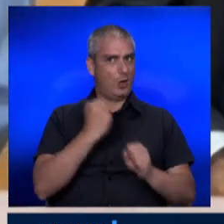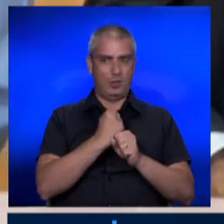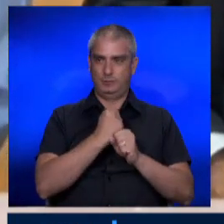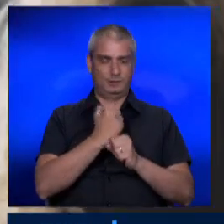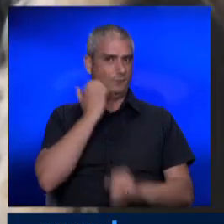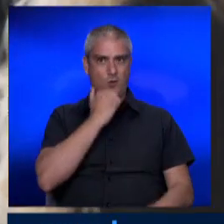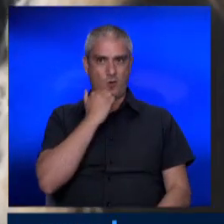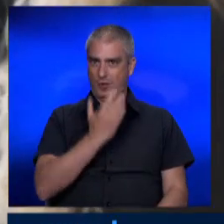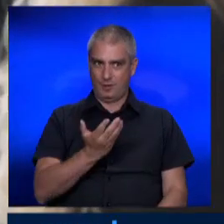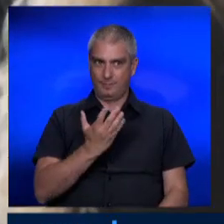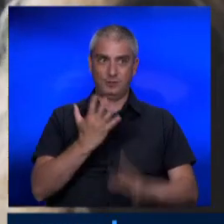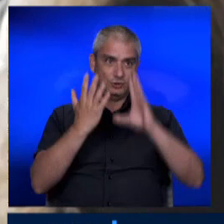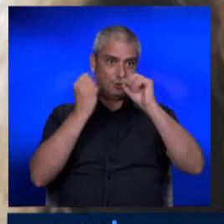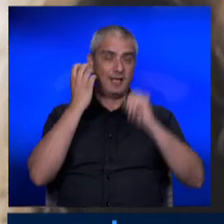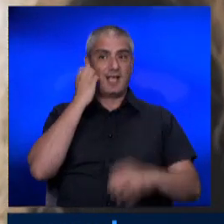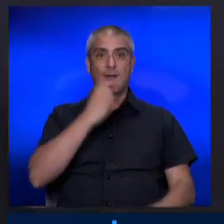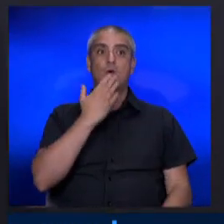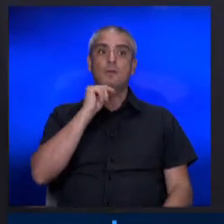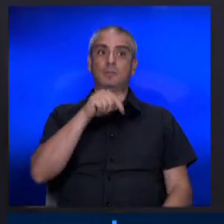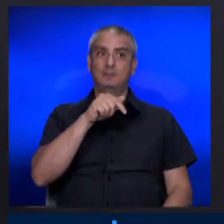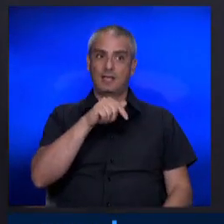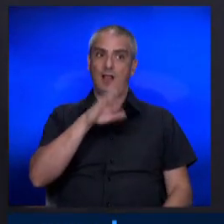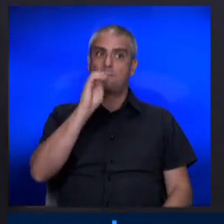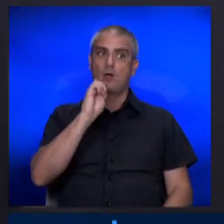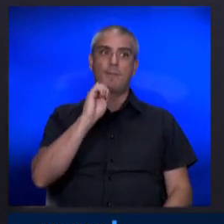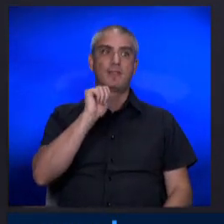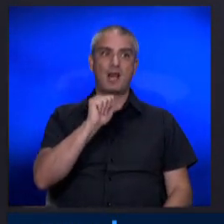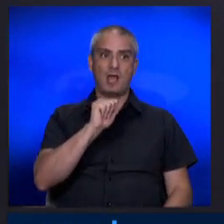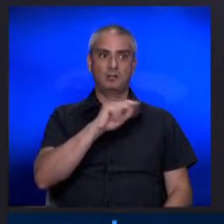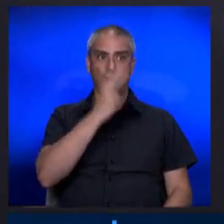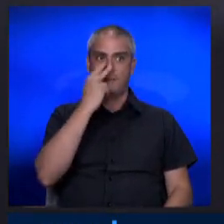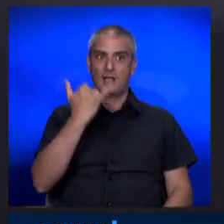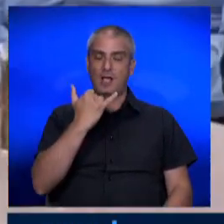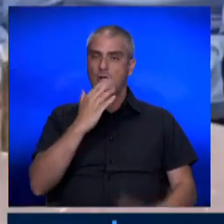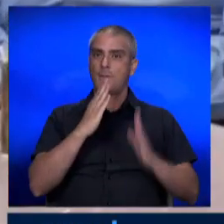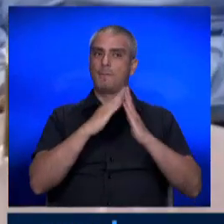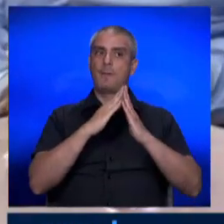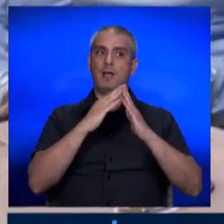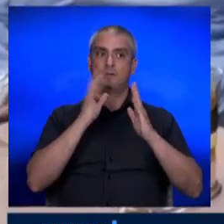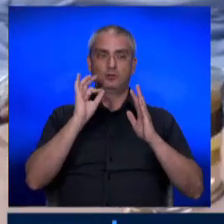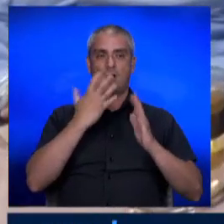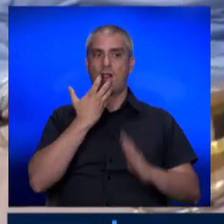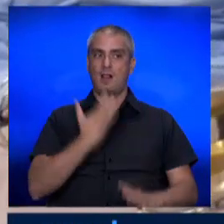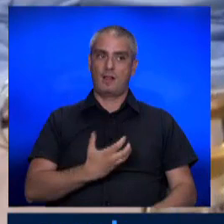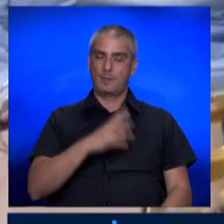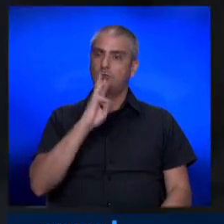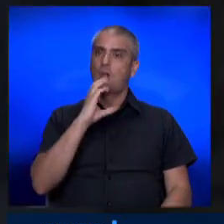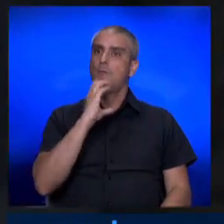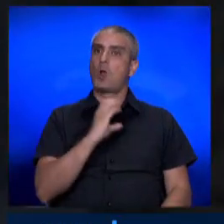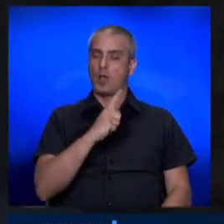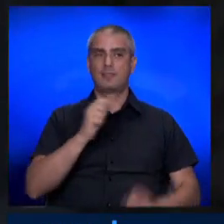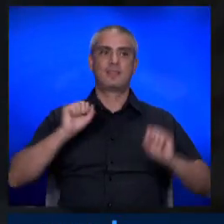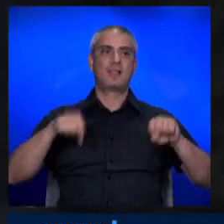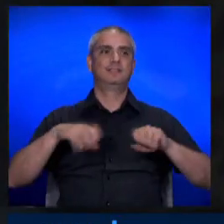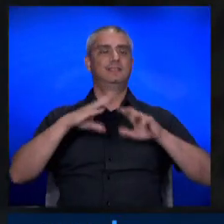בכל יום. שגריר האמירויות בישראל, מוחמד אל-חאג'ה, ביקר היום במעונו בירושלים של מרן שלום כהן, נשיא